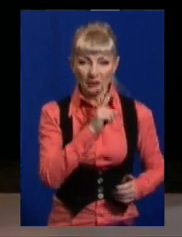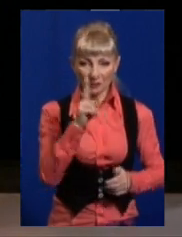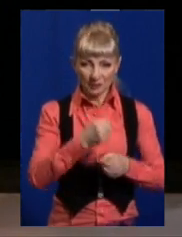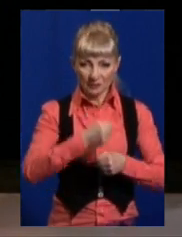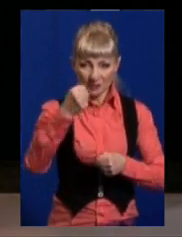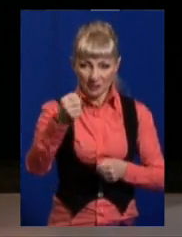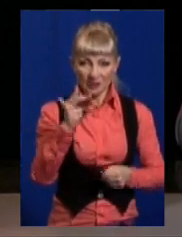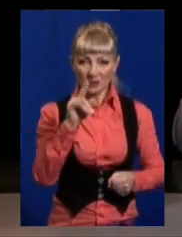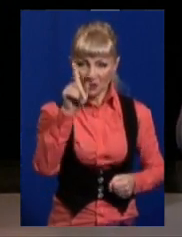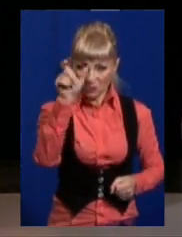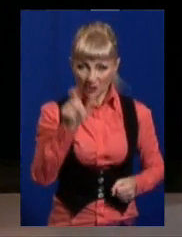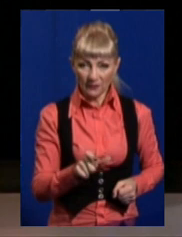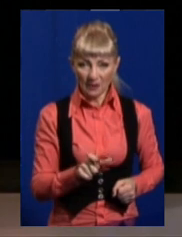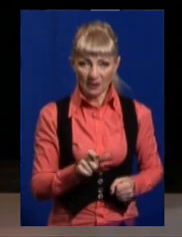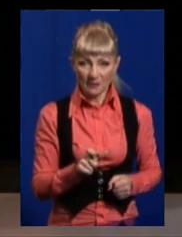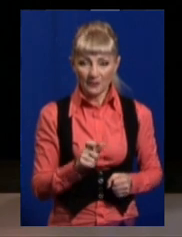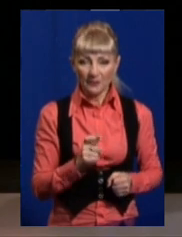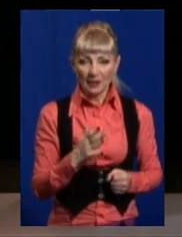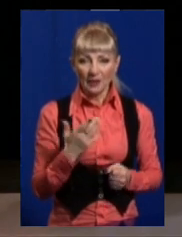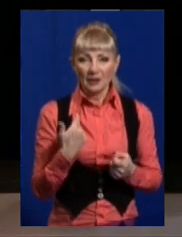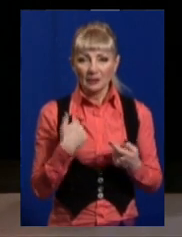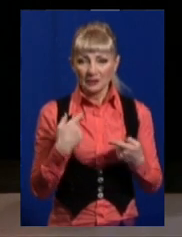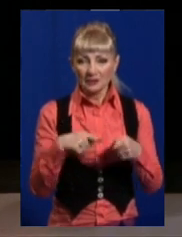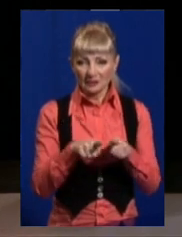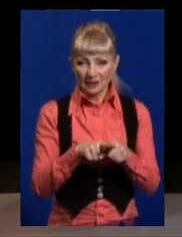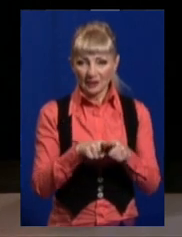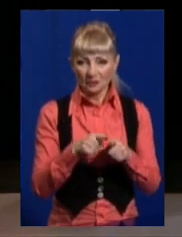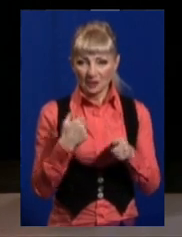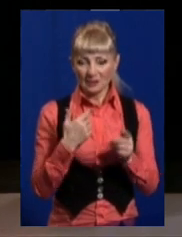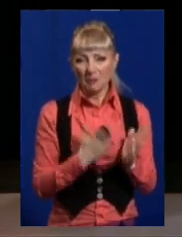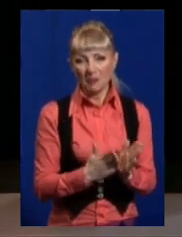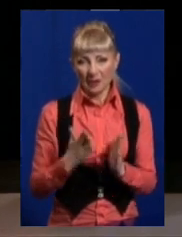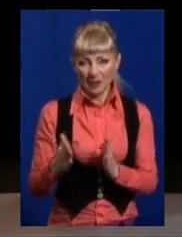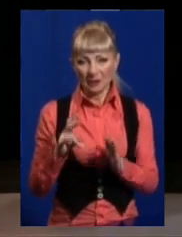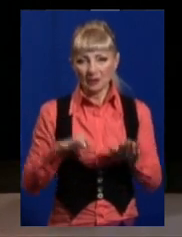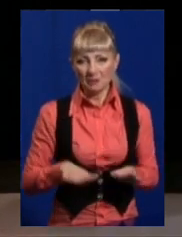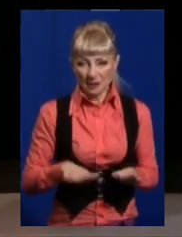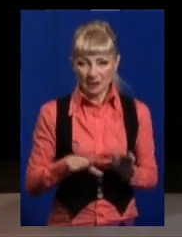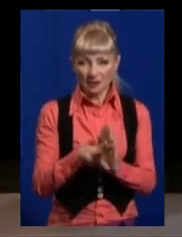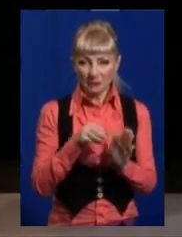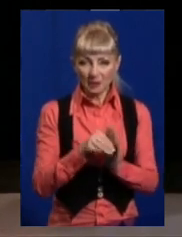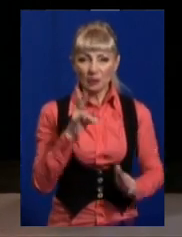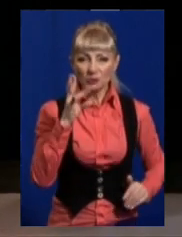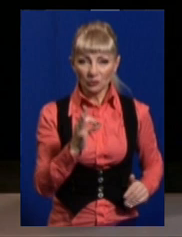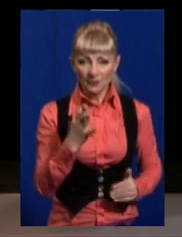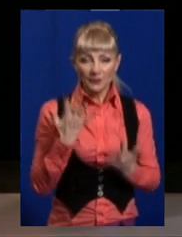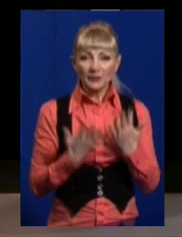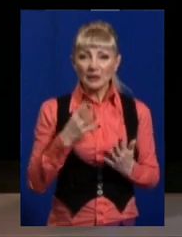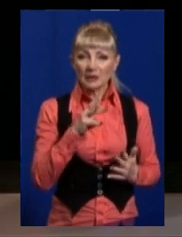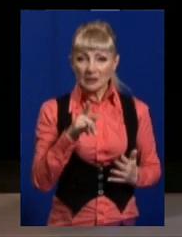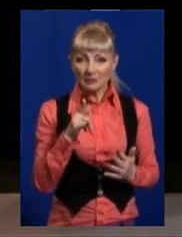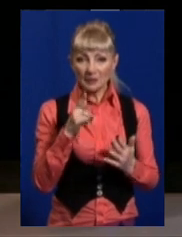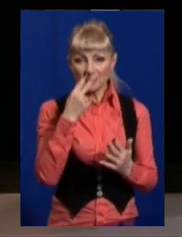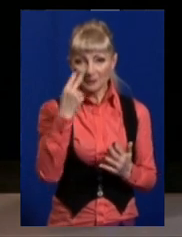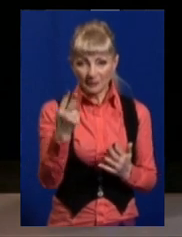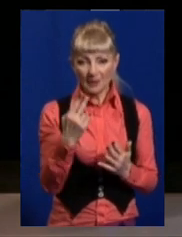була особу. В нас новела така виборчої системи на місцевих виборах, але якщо ми звернемося до